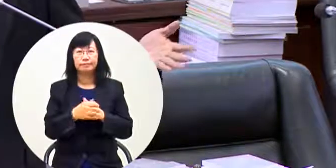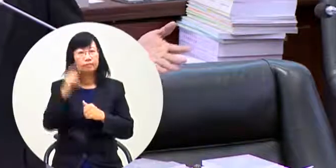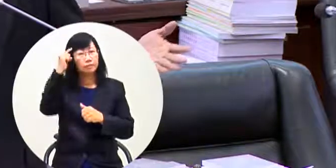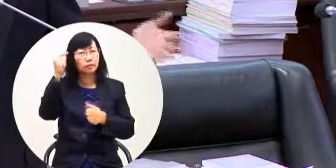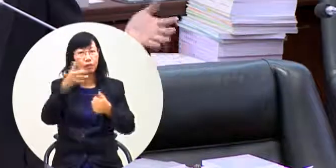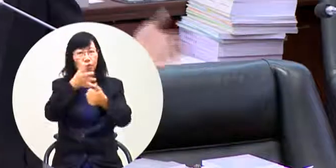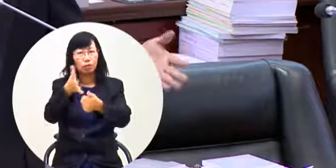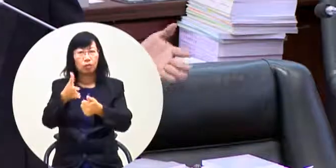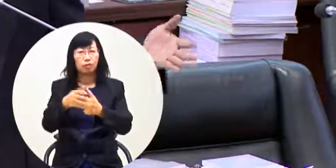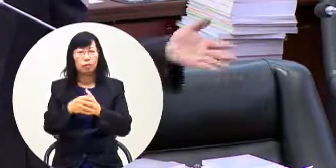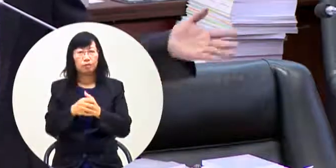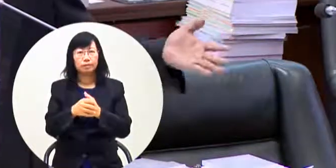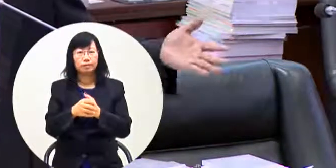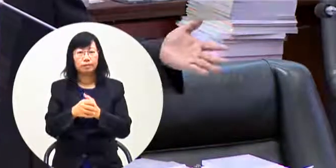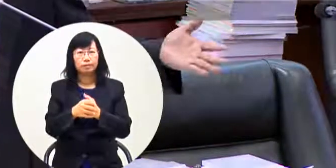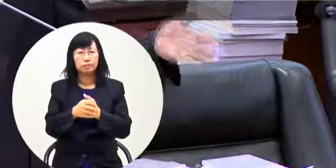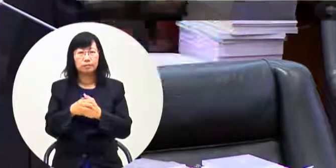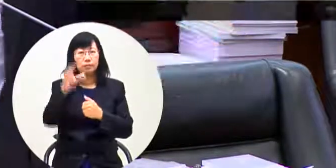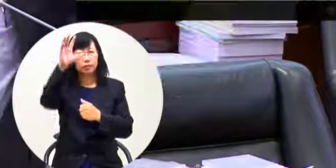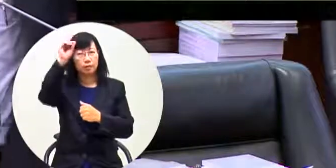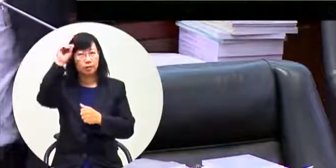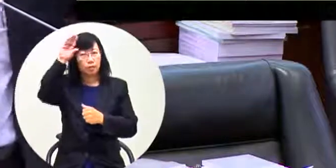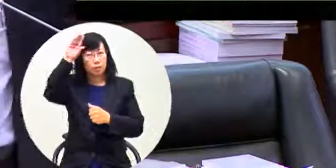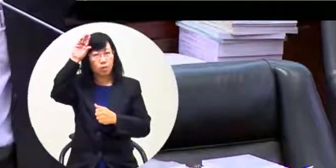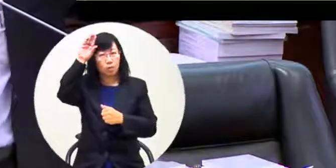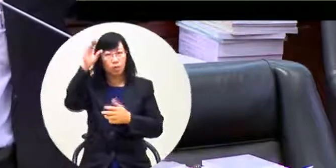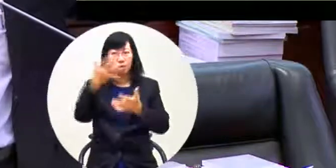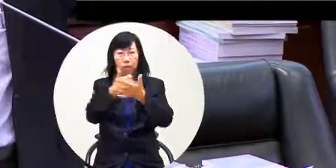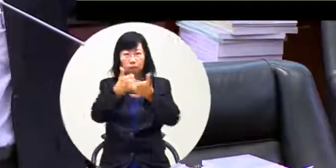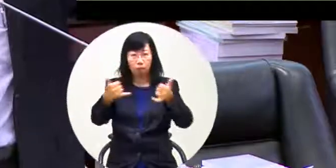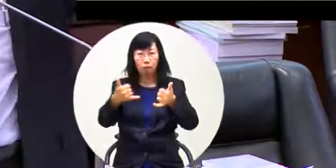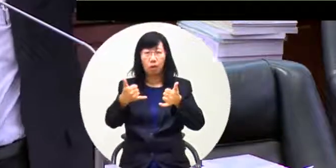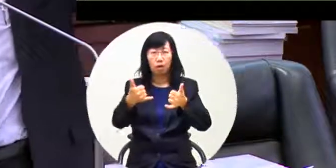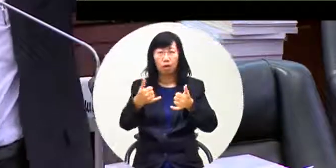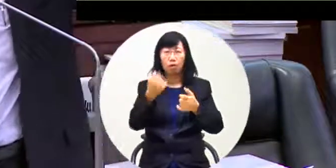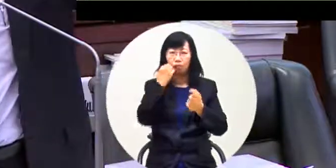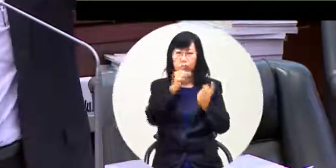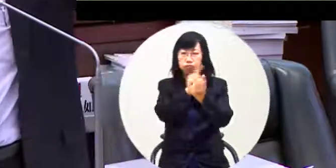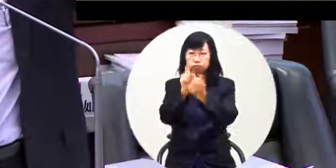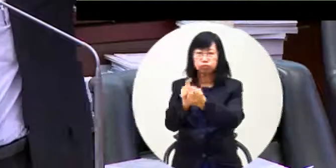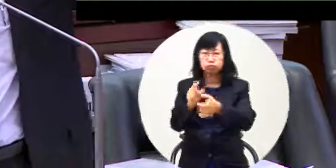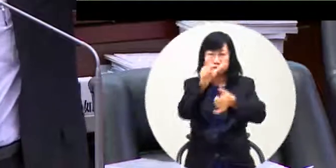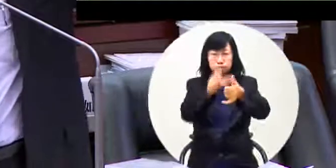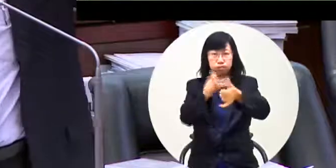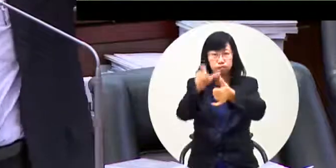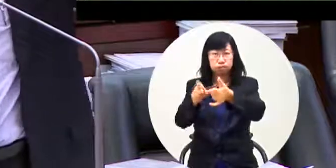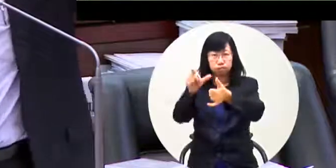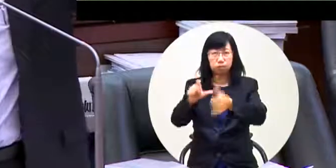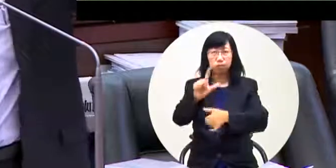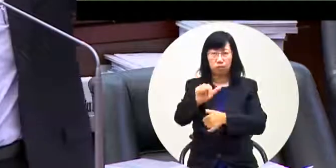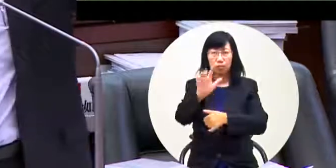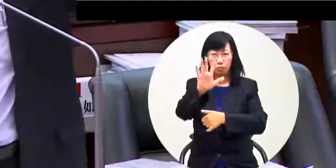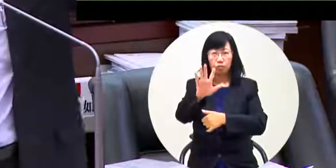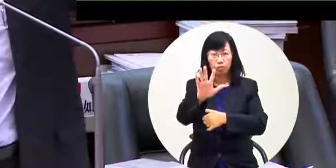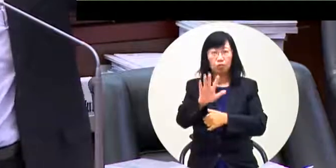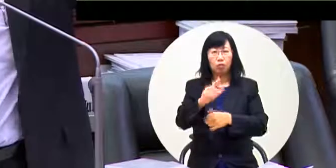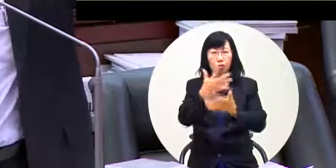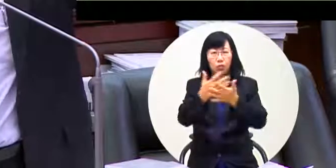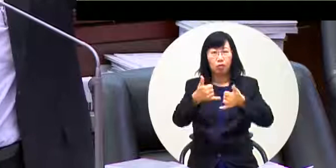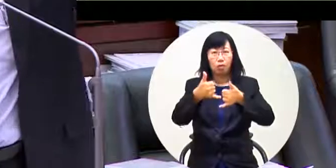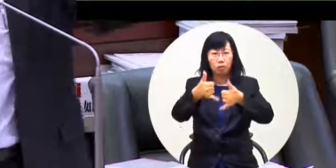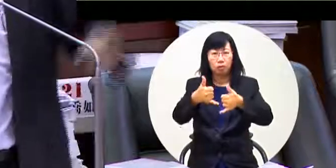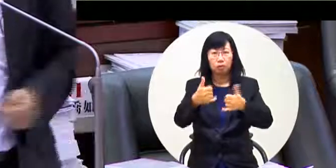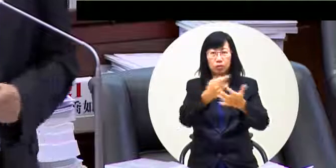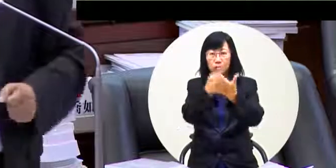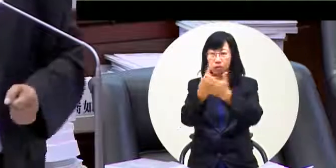大概老师应该拢有网络啊，那我们在校园里面，学生啊都爱上课啊，他这个用在哪里？我也要特别